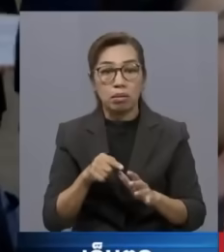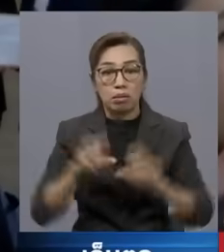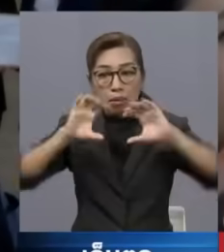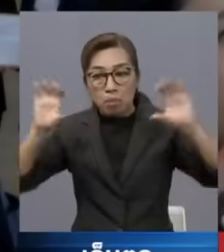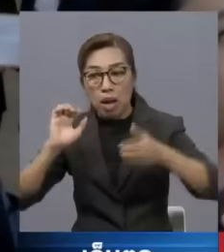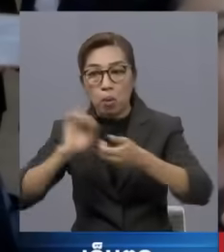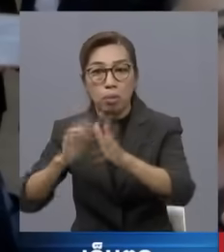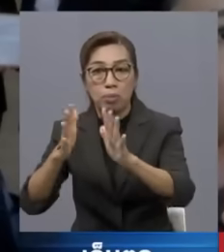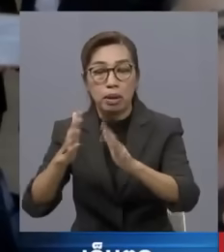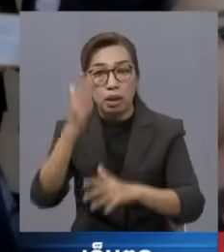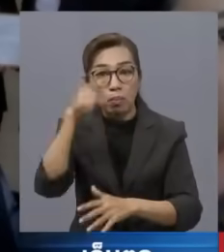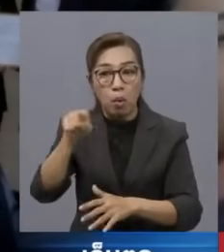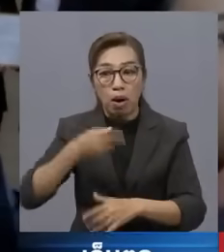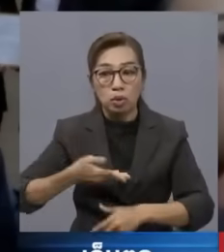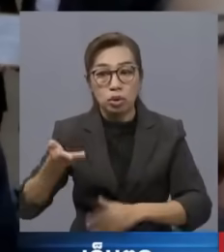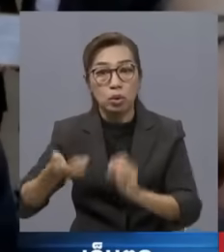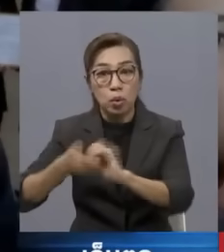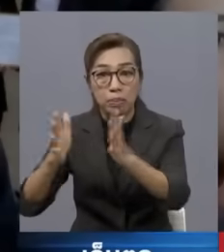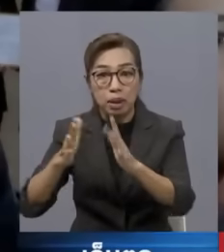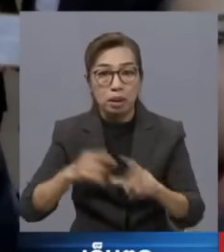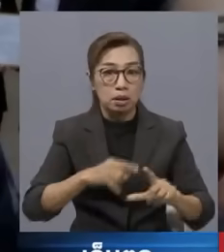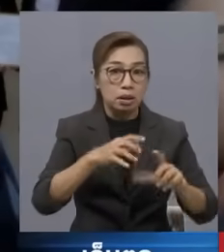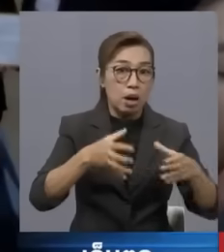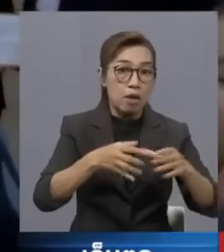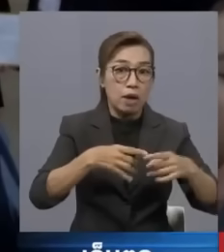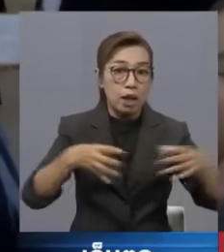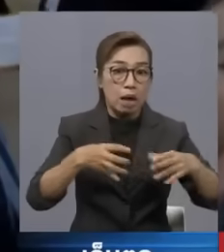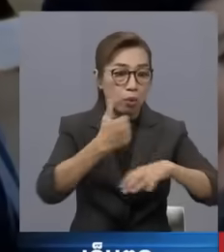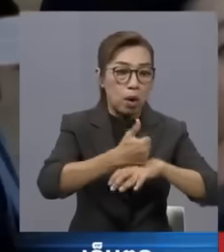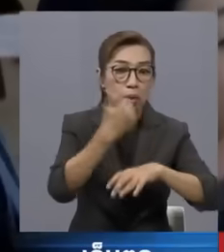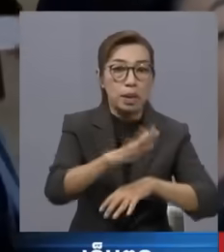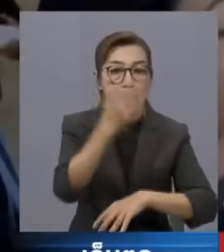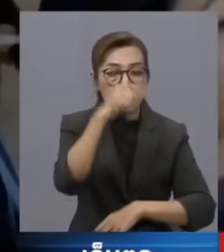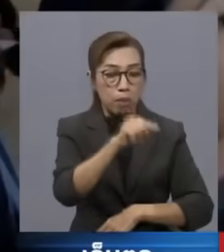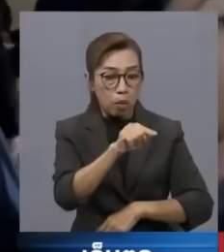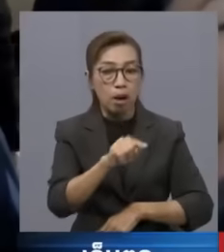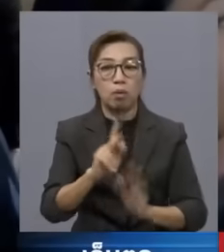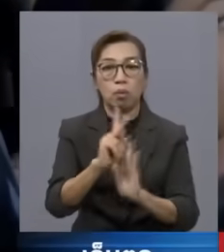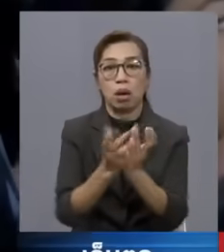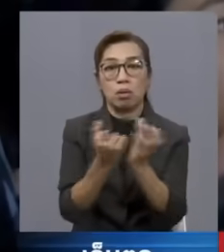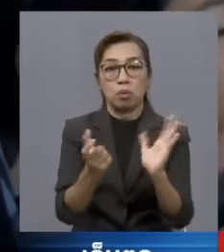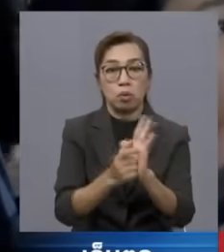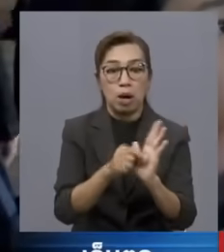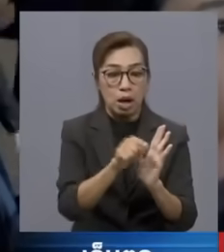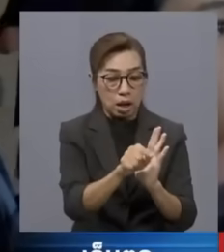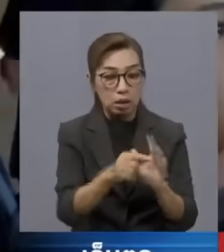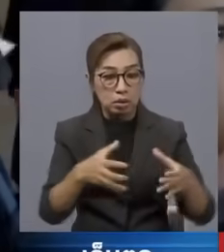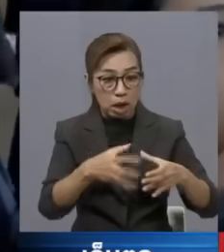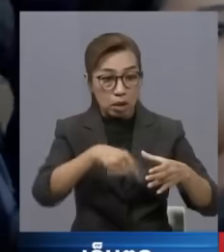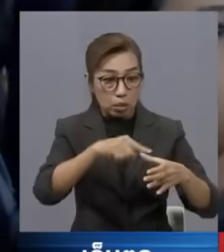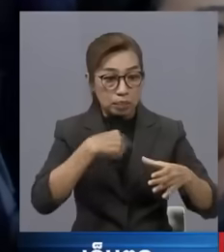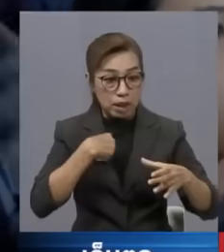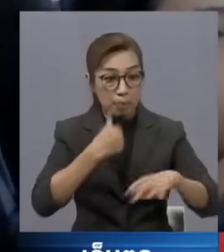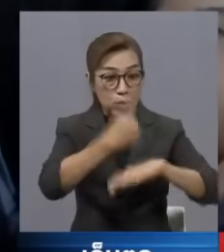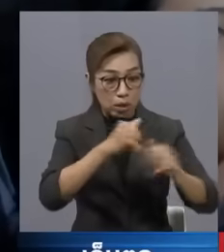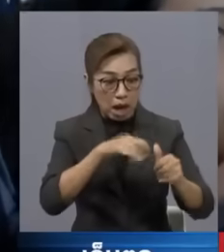รัฐบาลก็ไม่ได้เพราะไม่ได้ถูกเชิญจะเป็นผู้นำฝ่ายค้านก็ไม่ได้อีกเพราะว่าไม่ได้เข้าเงื่อนไขรัฐธรรมนูญที่ห้ามบุคคลในพรรคมี